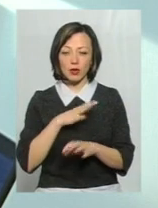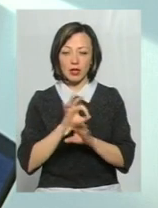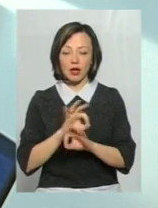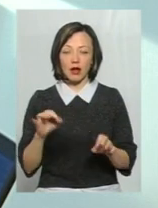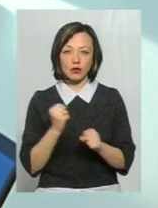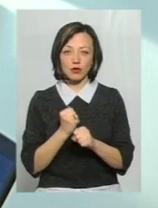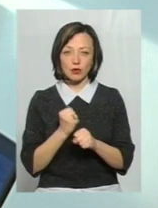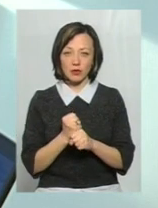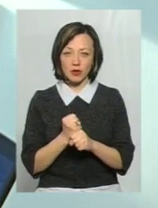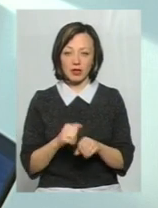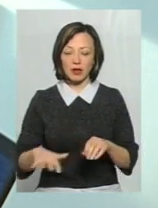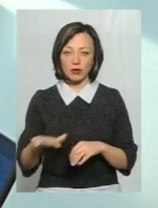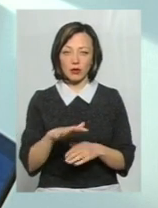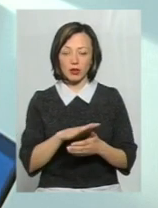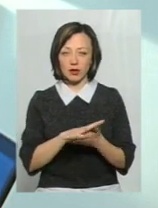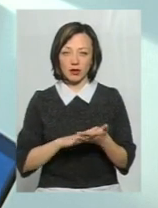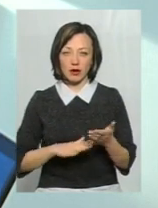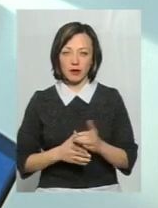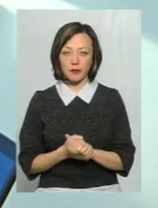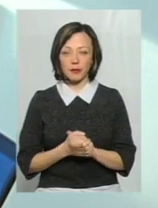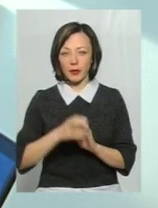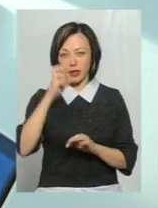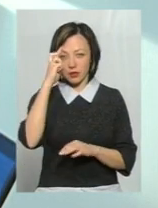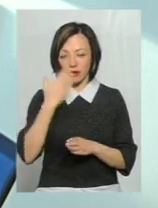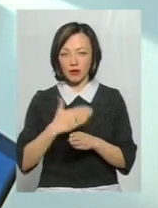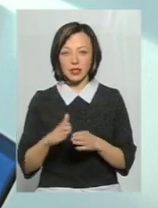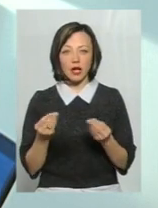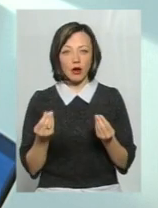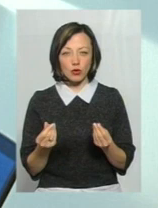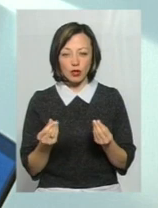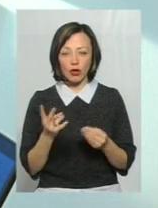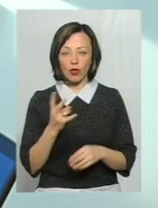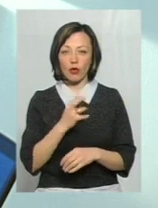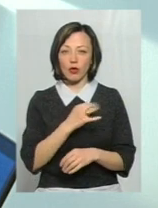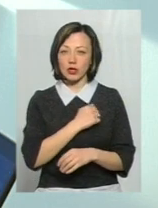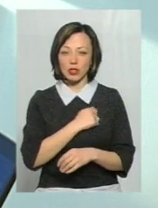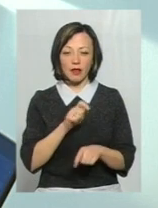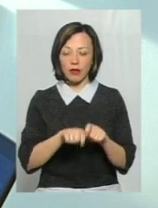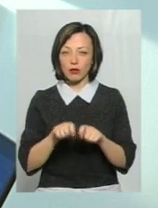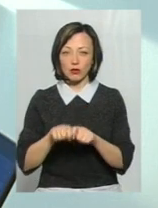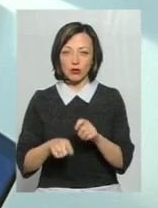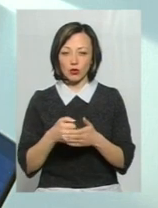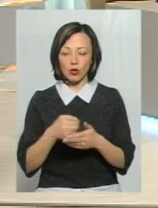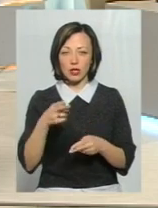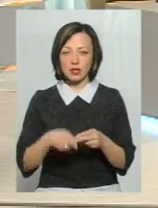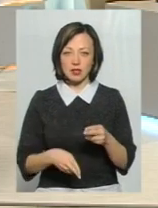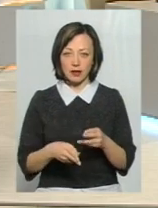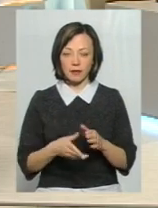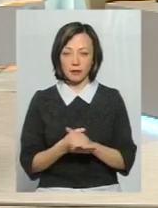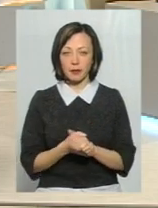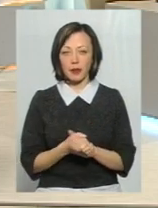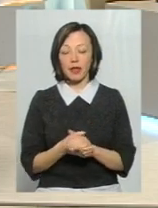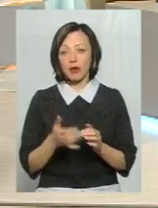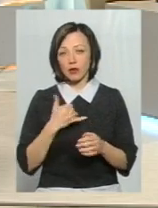зроблено і територію, і так далі. Держава виділяє кошти. Ну, на жаль, не контролює, як до кінця воно проходить. І ми